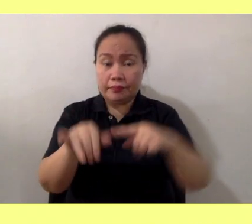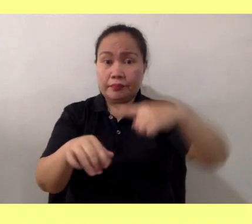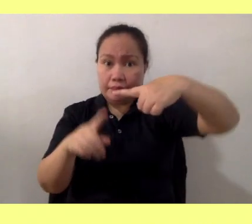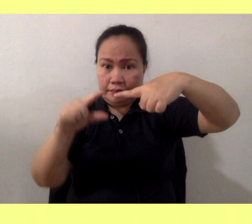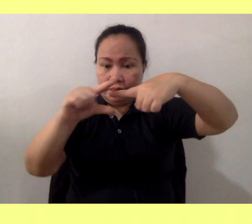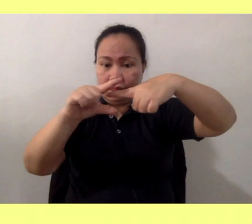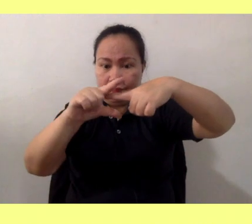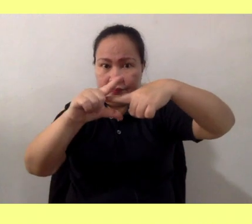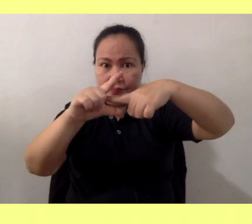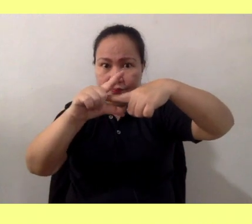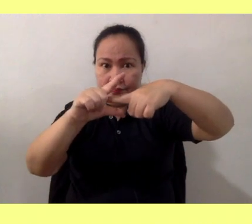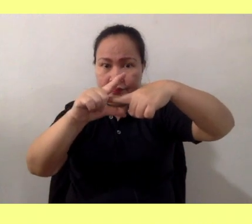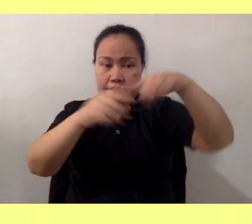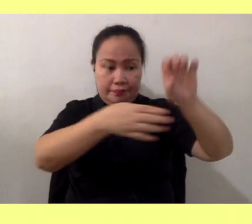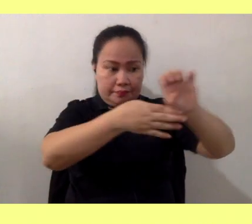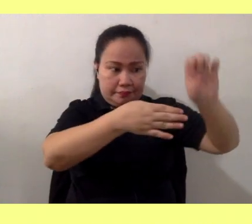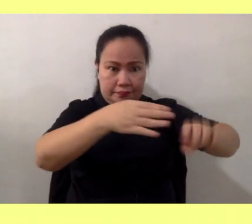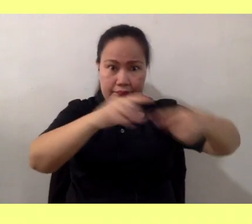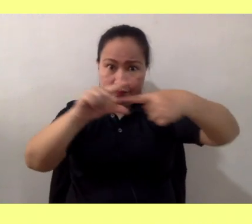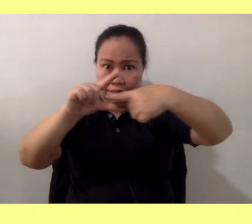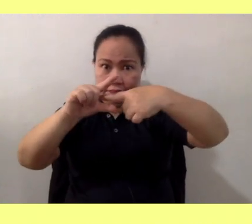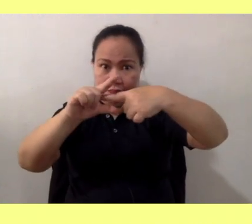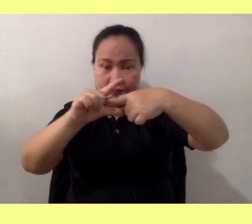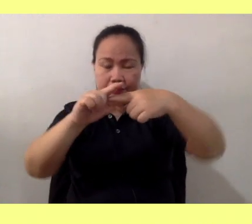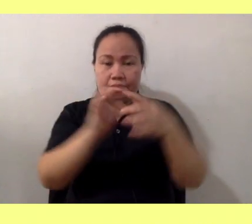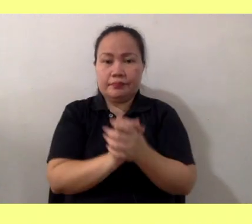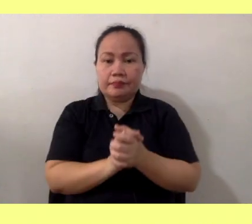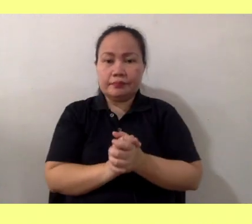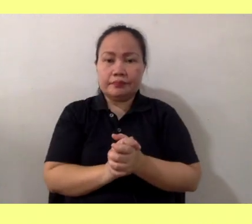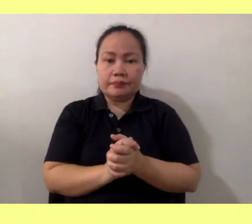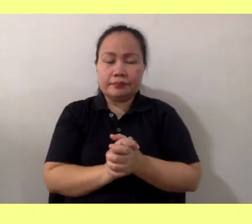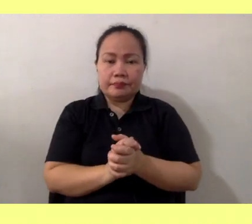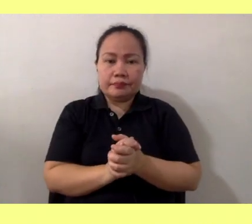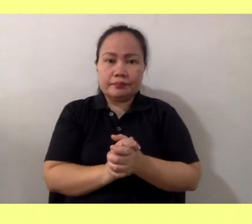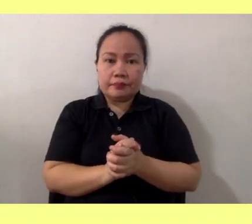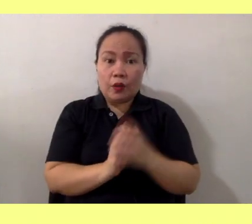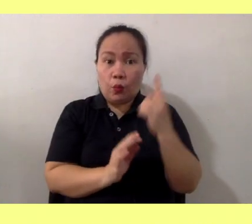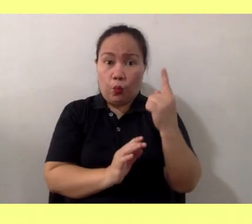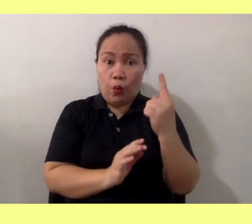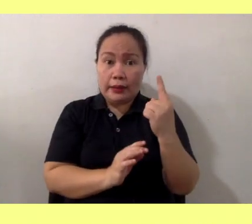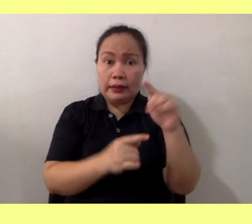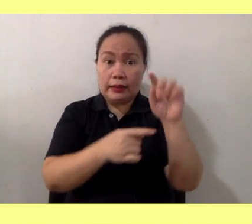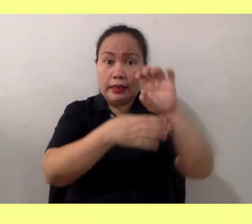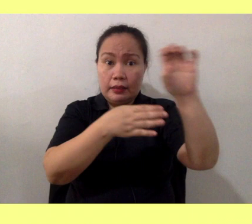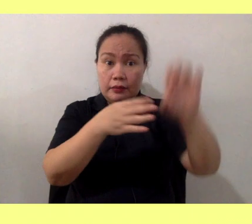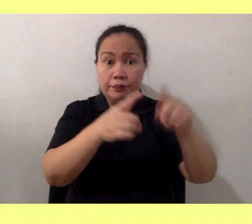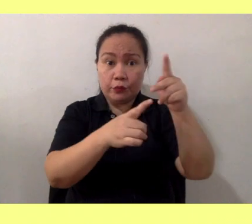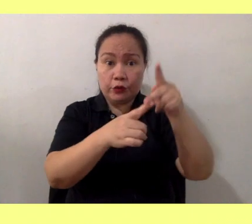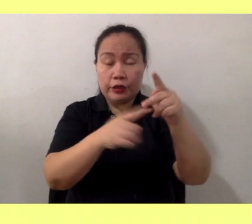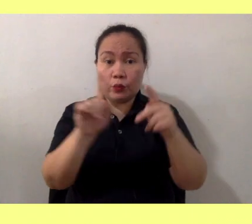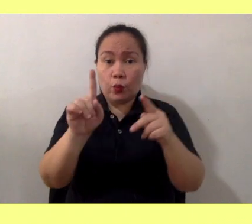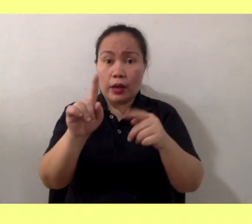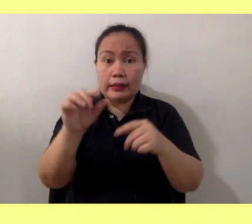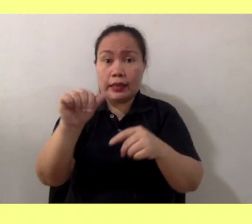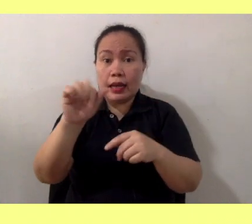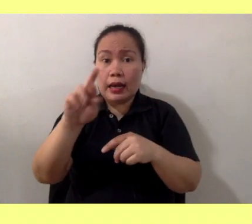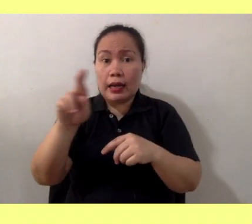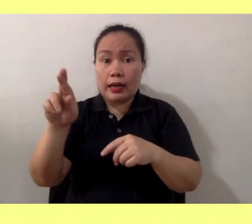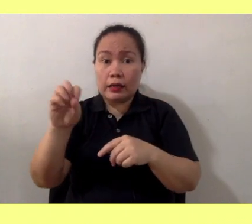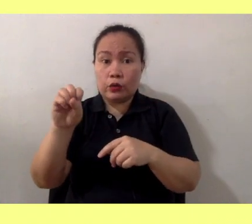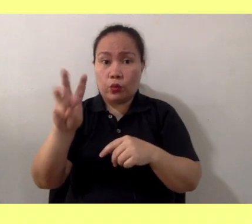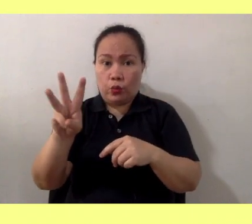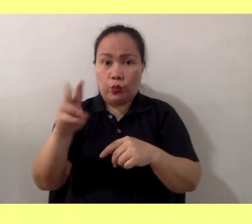yung figure mismo. Okay, so yan po ang ginagamit nating symbol kapag ray, isang endpoint, isang